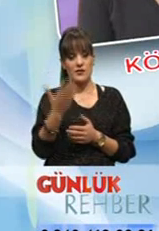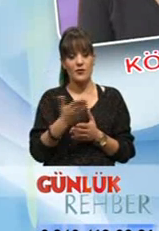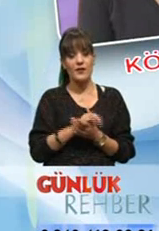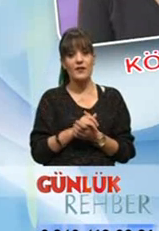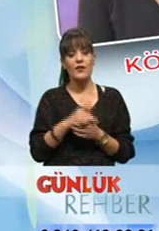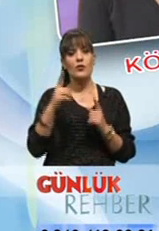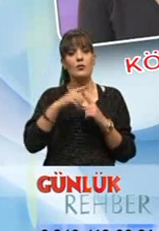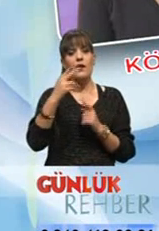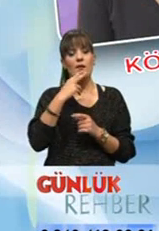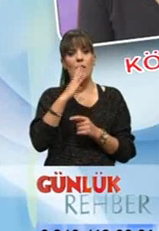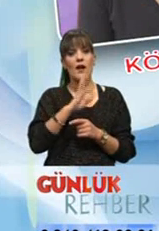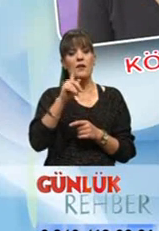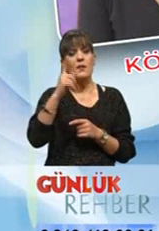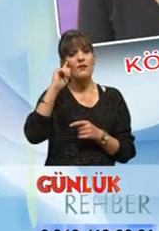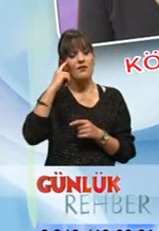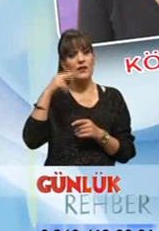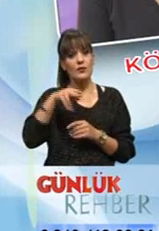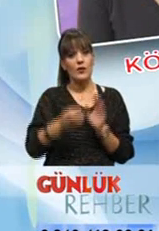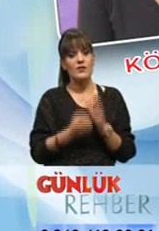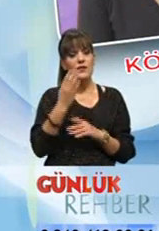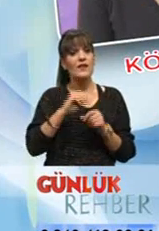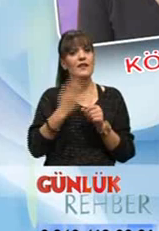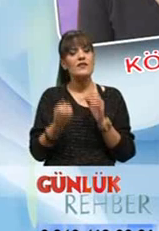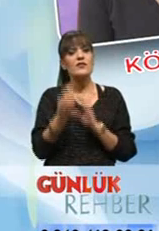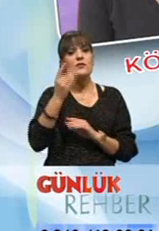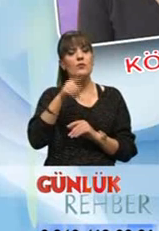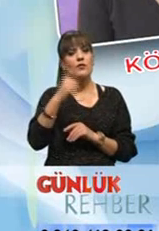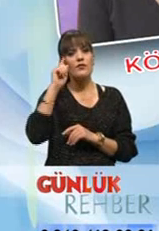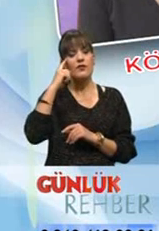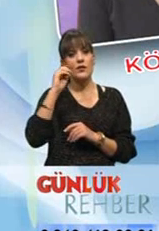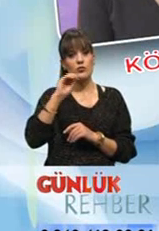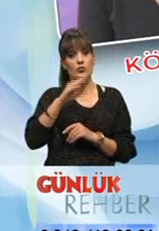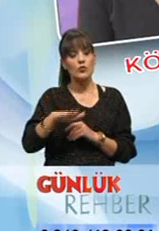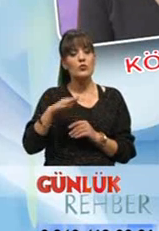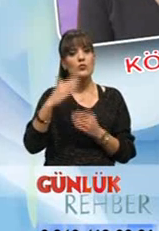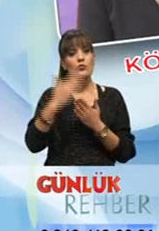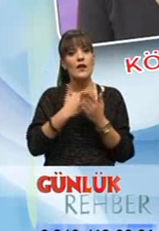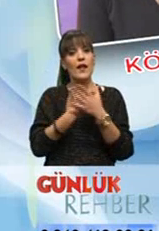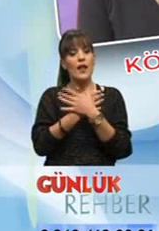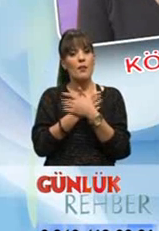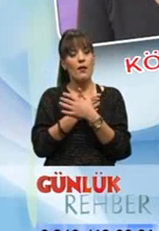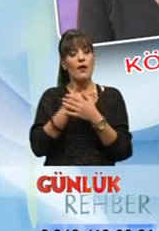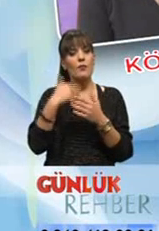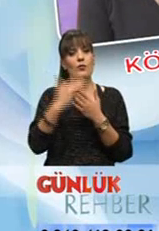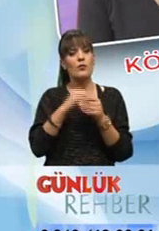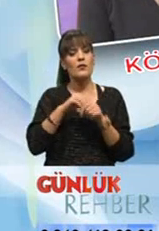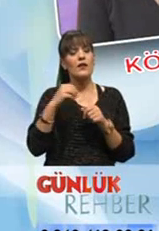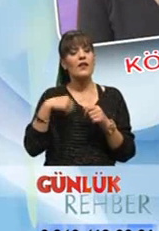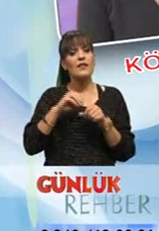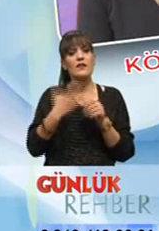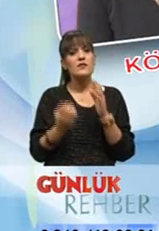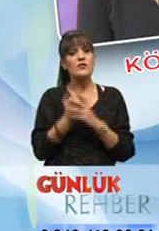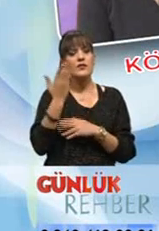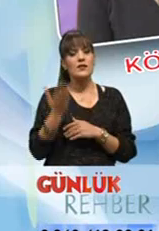ediyoruz. Tuğba Hanımcığım, harika bir fikirle yola çıkmışsınız. Nasıl çıktı bu fikir? Çocuk programı, kelebek programı nasıl çıktı?